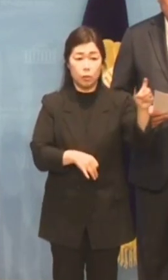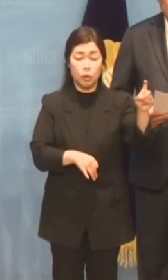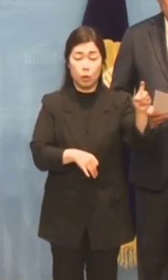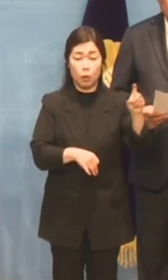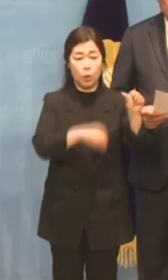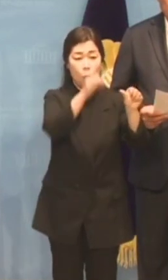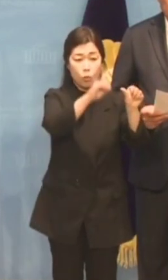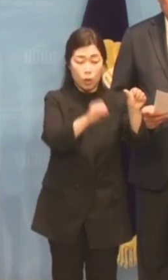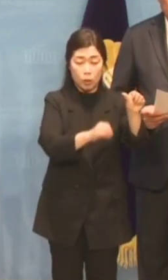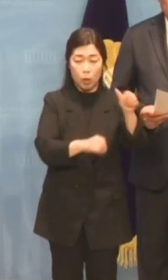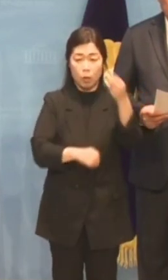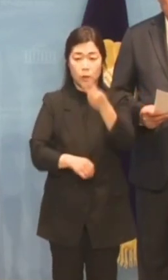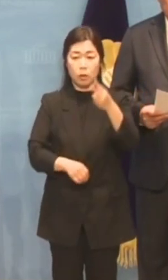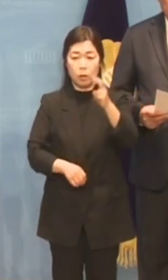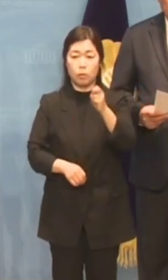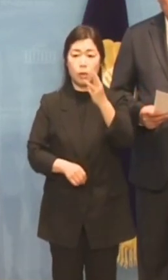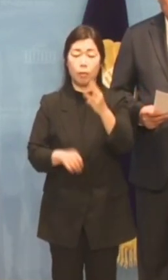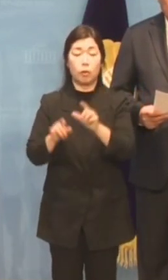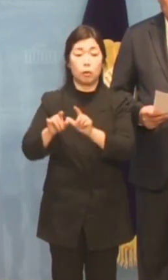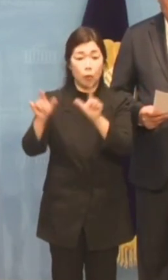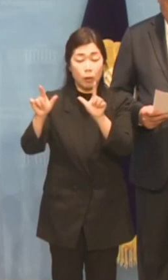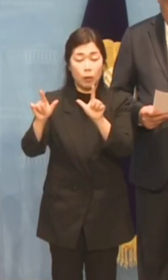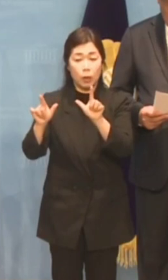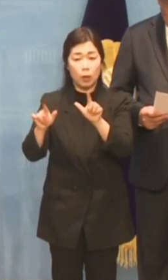5%에서 2023년